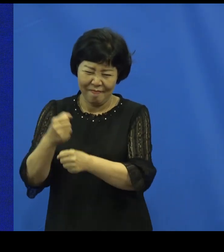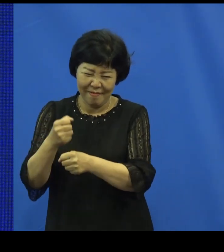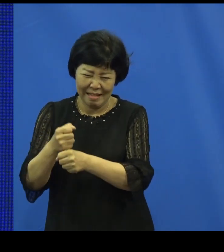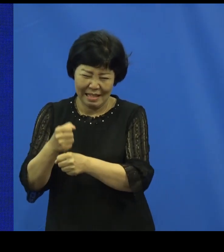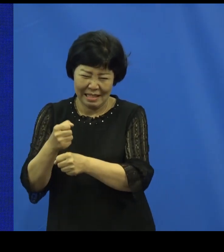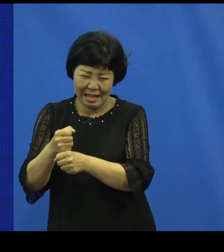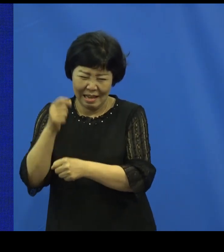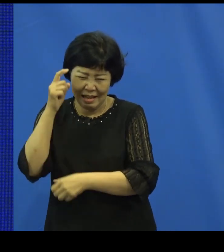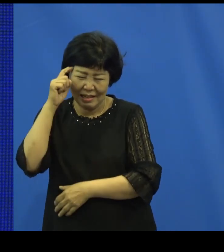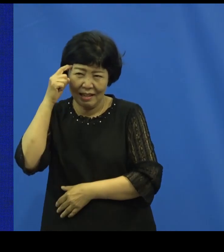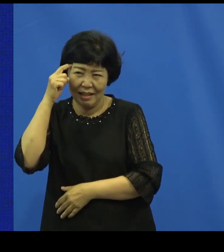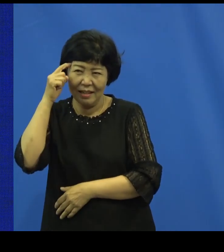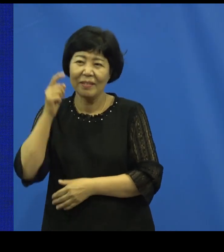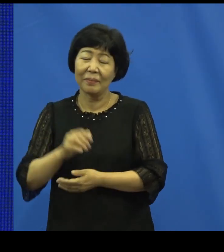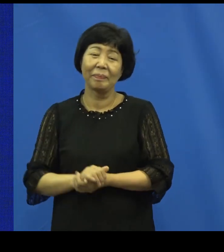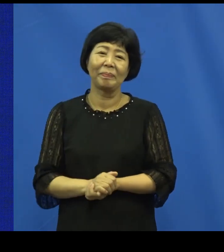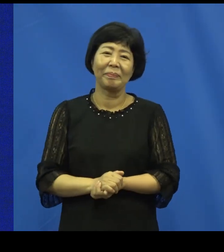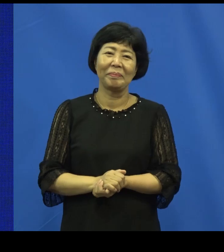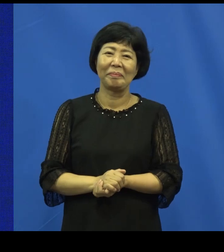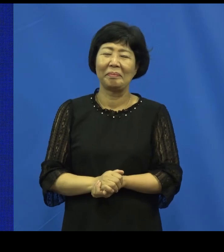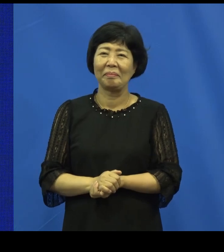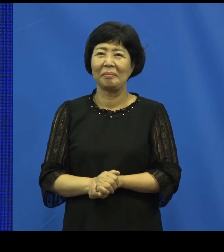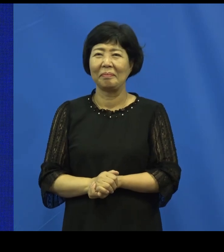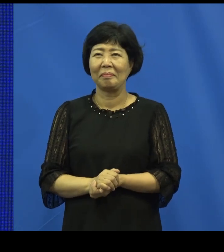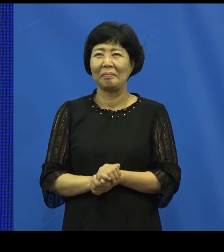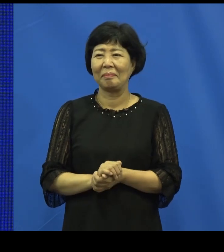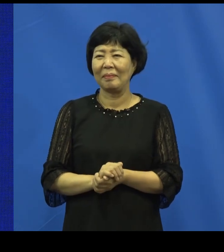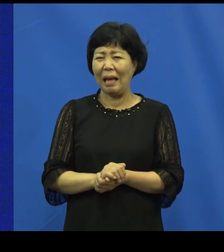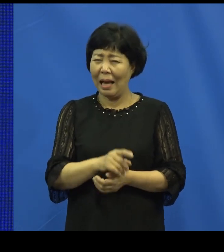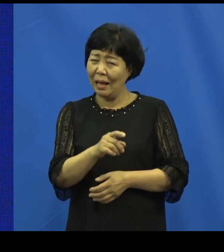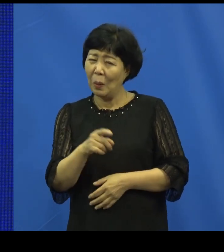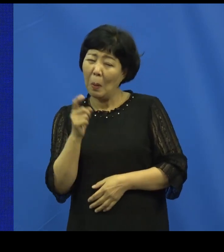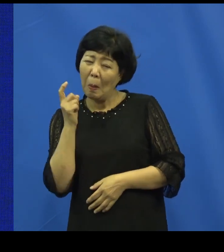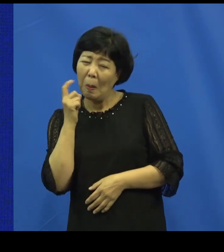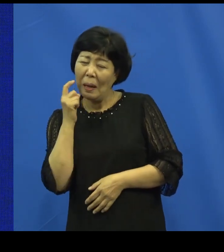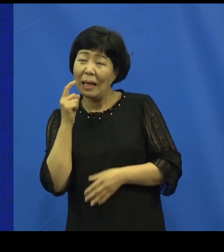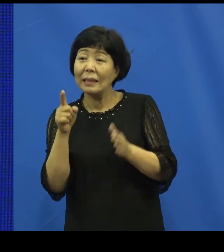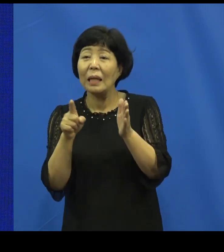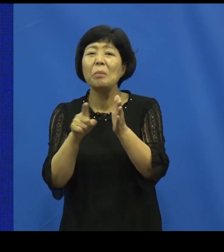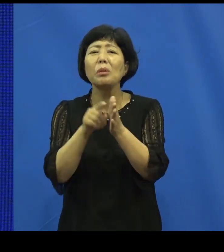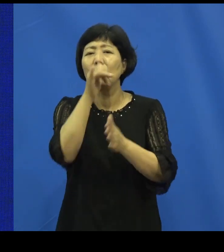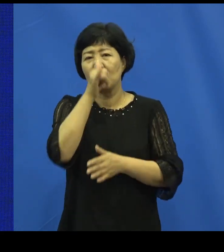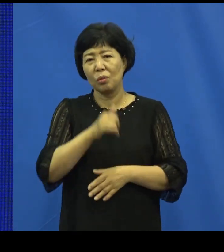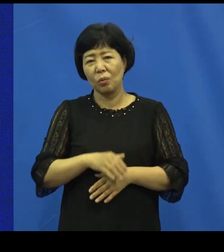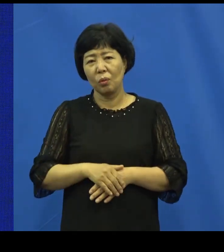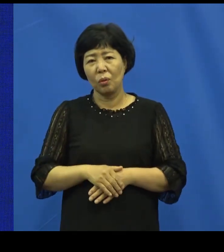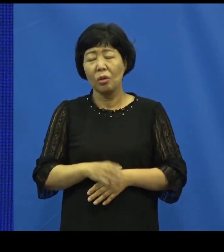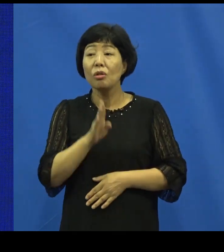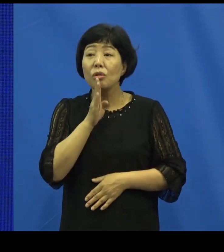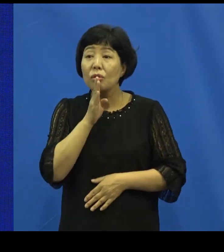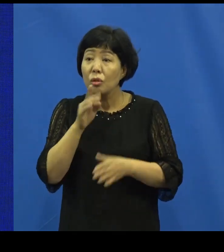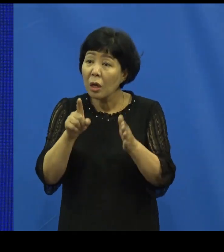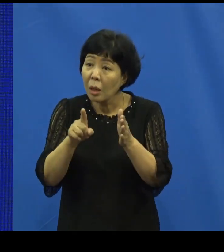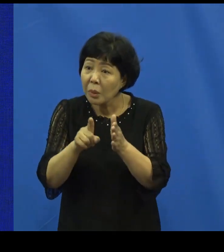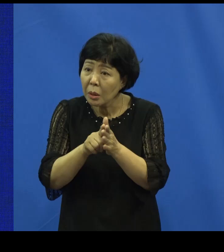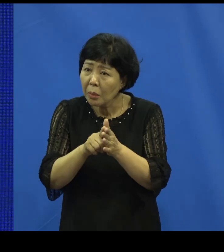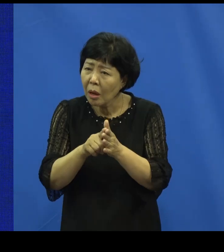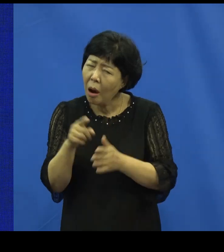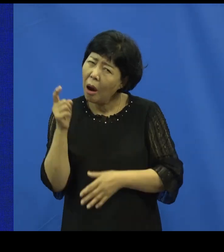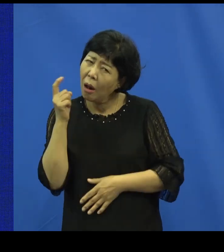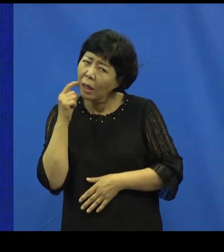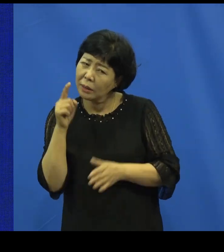야, 여기 약간 나이롱 신자다, 나이롱이 아니다, 진짜다, 이거 알아요,